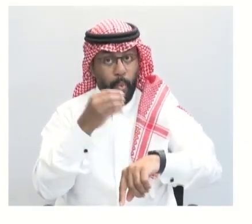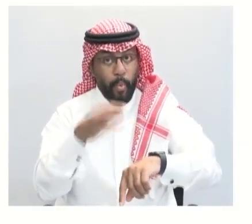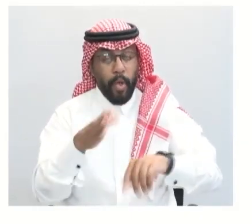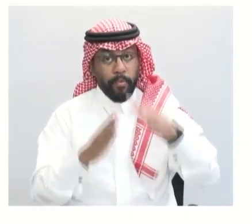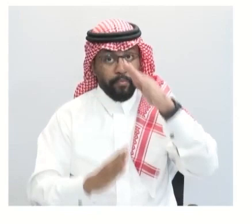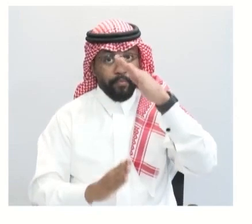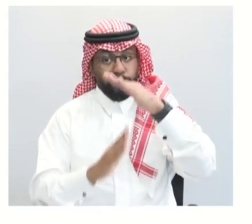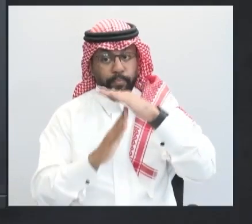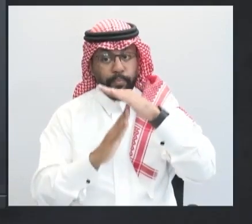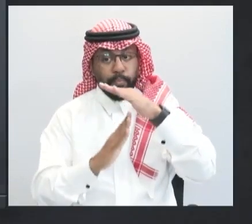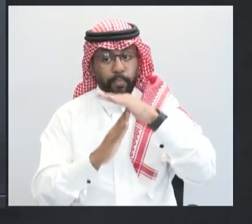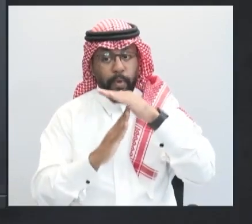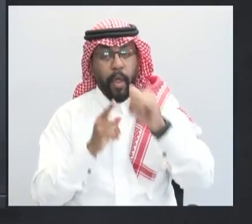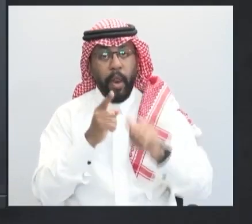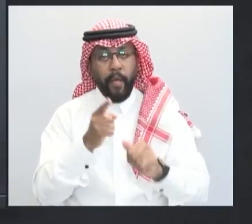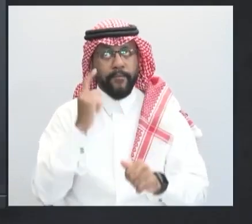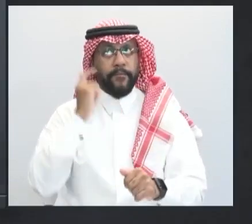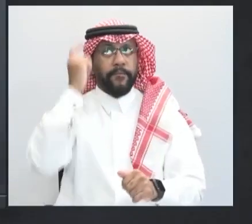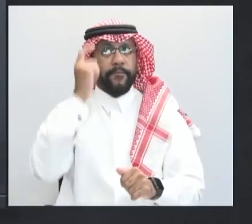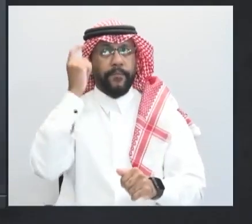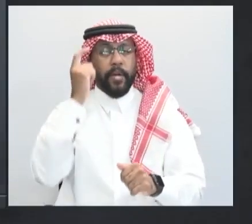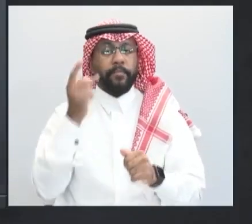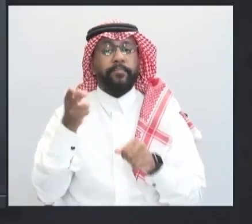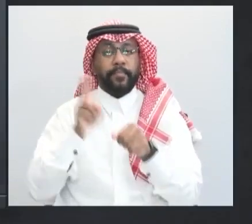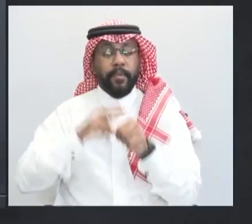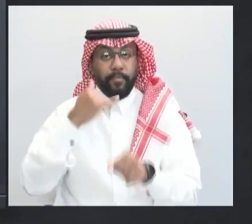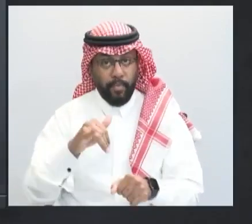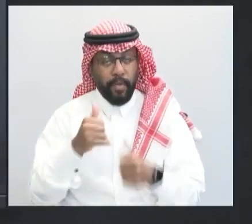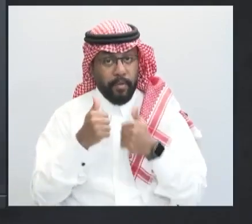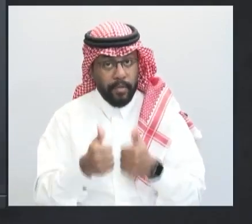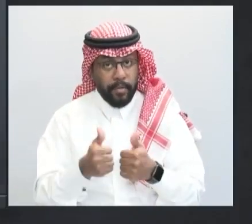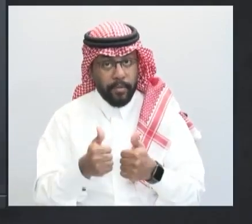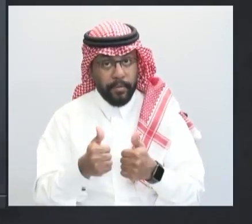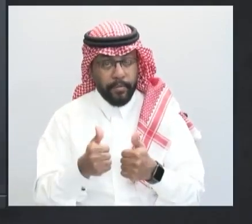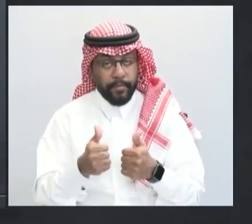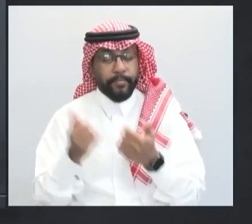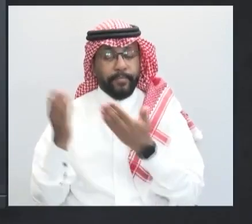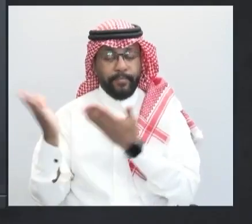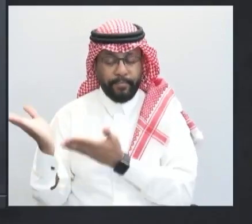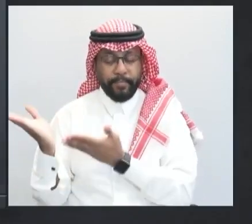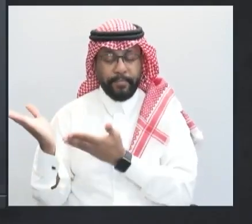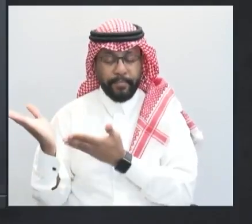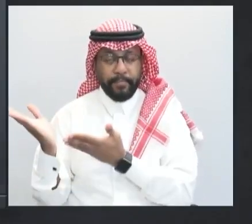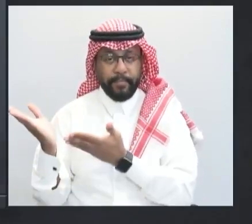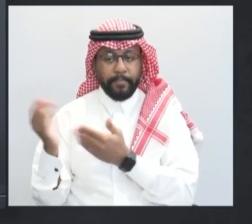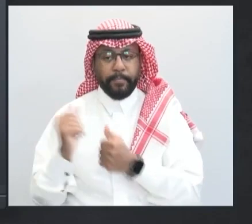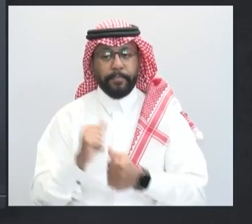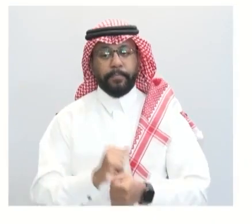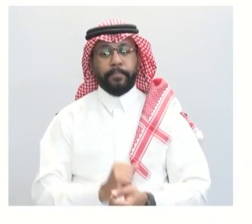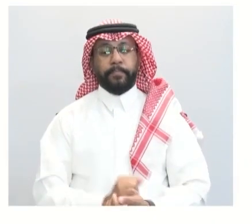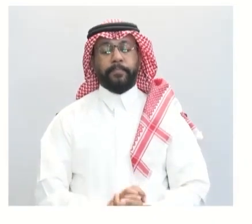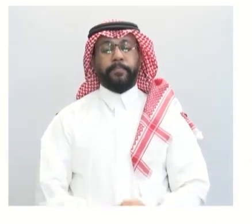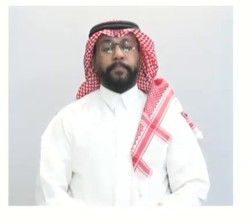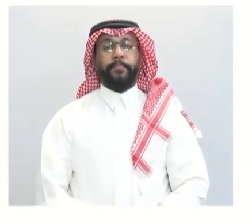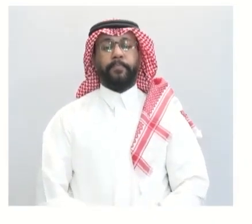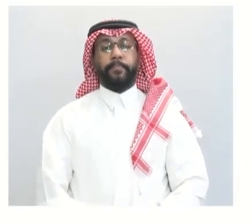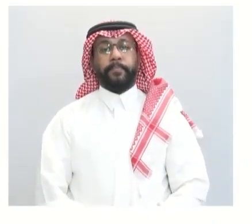للاجابه على هذا التدريب ثم سوف نعود ونستكمل الحل سويا باذن الله